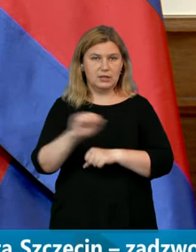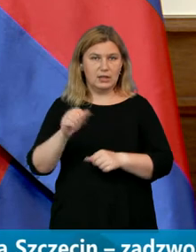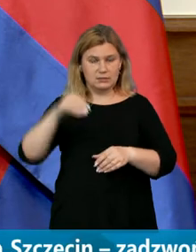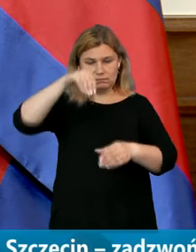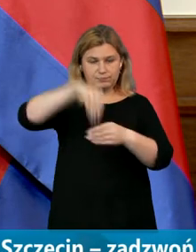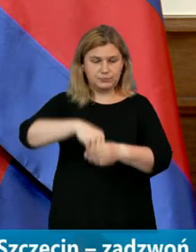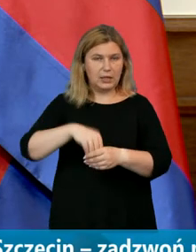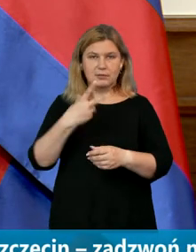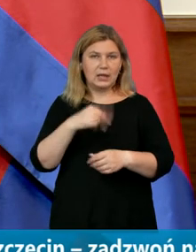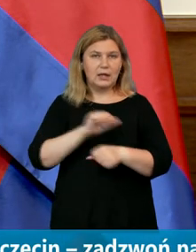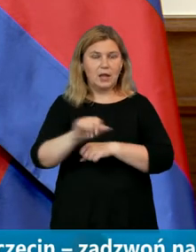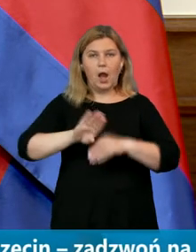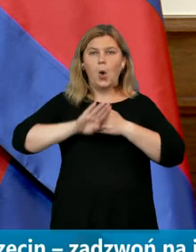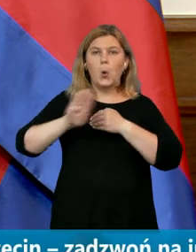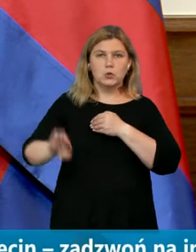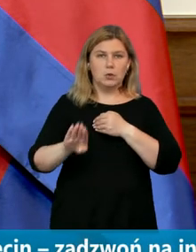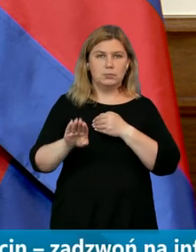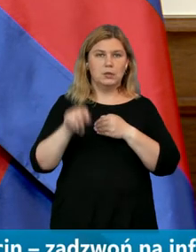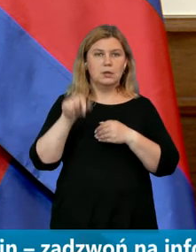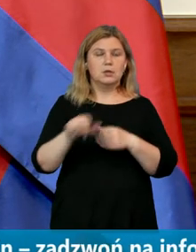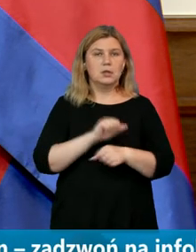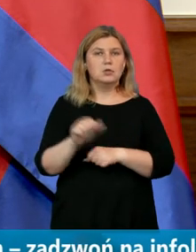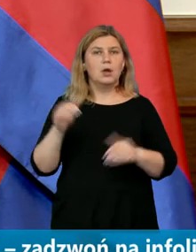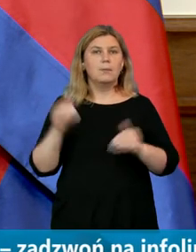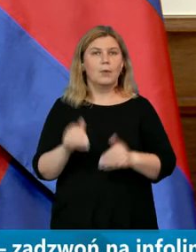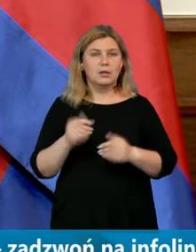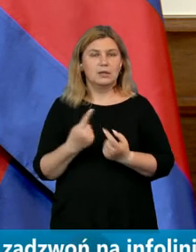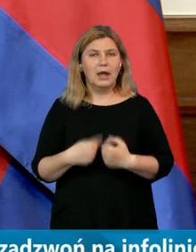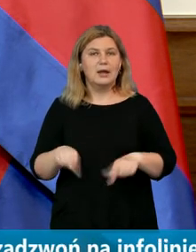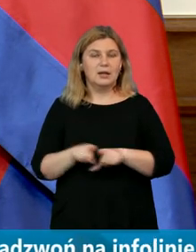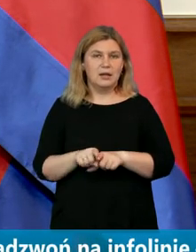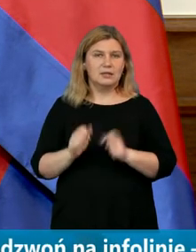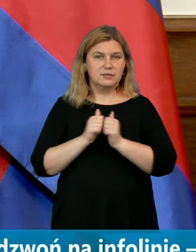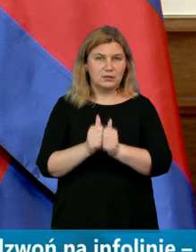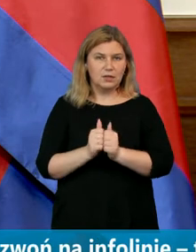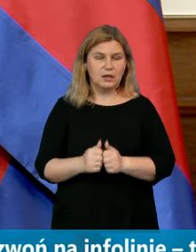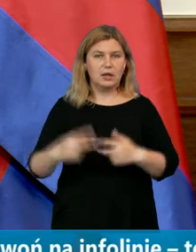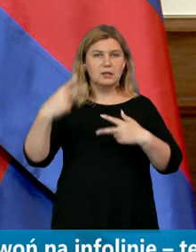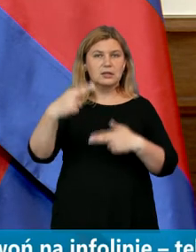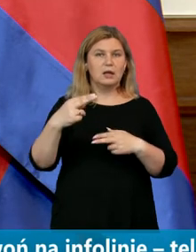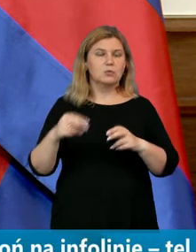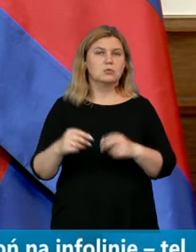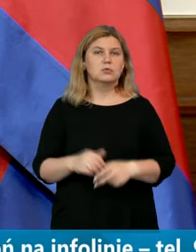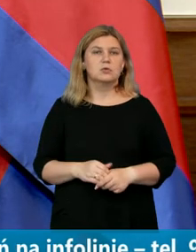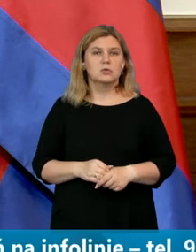jest w wydzielonym pasie i to jest pewna szansa dla realizacji tego zadania, przynajmniej na odcinku